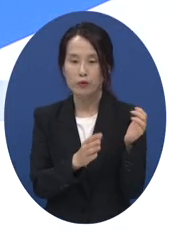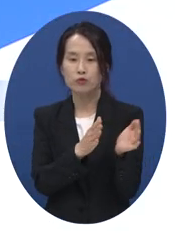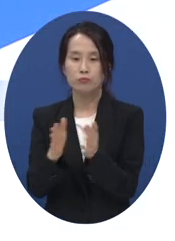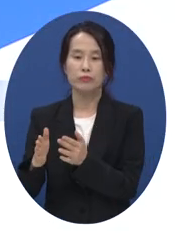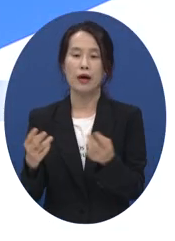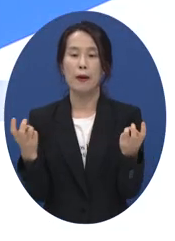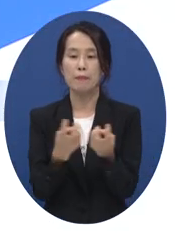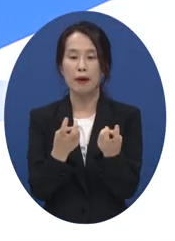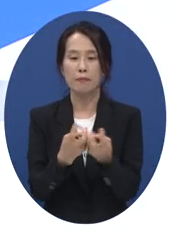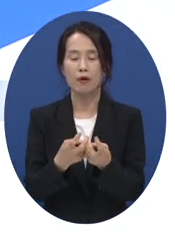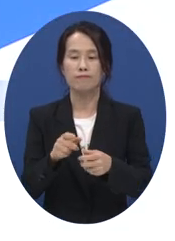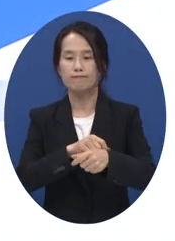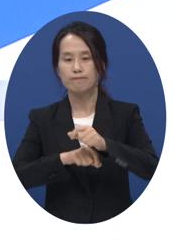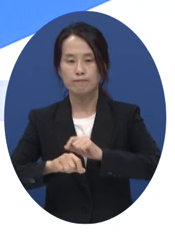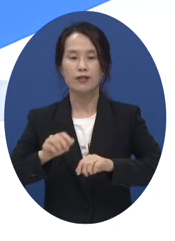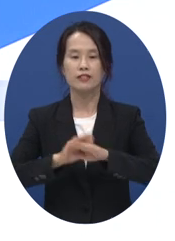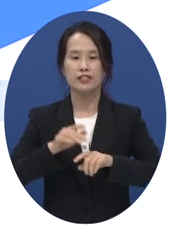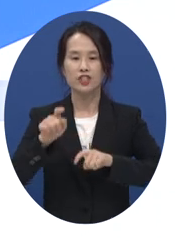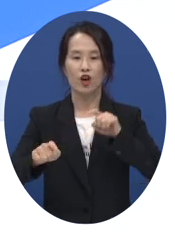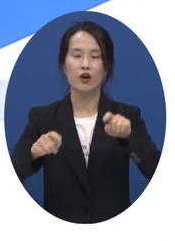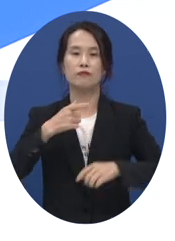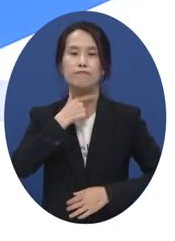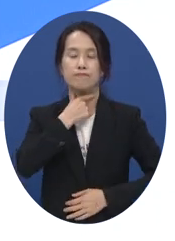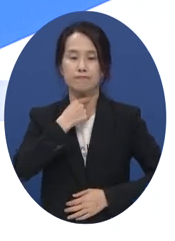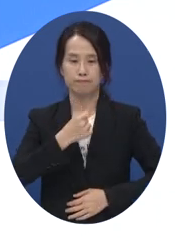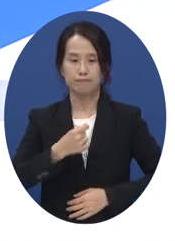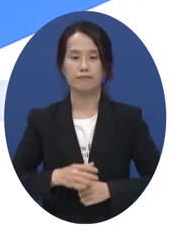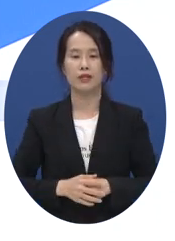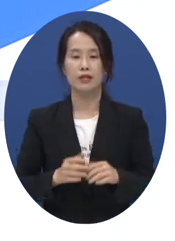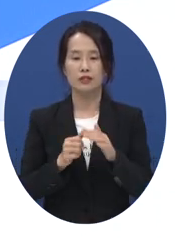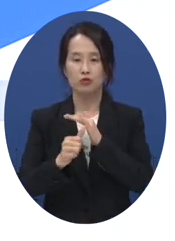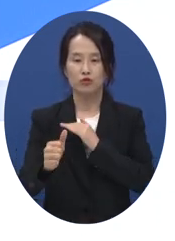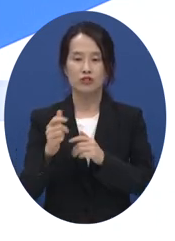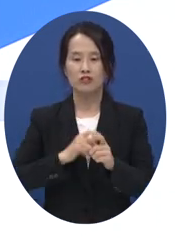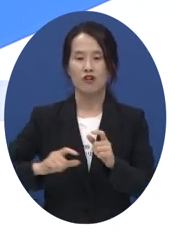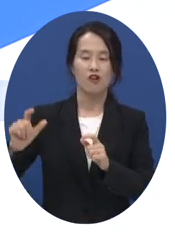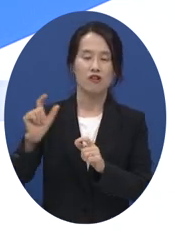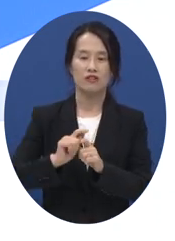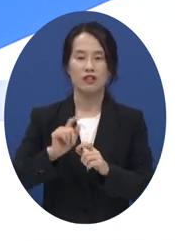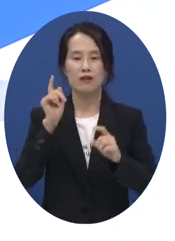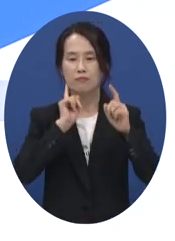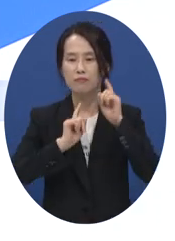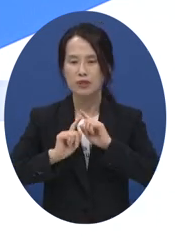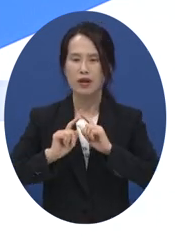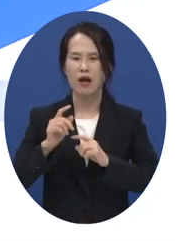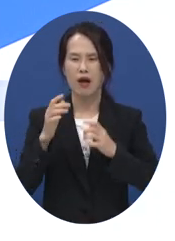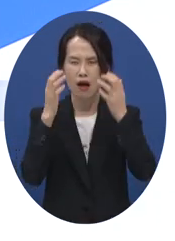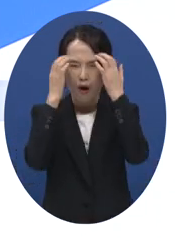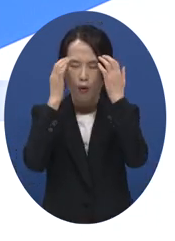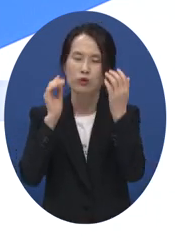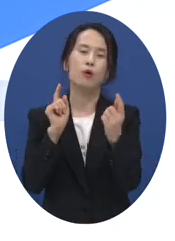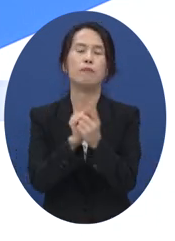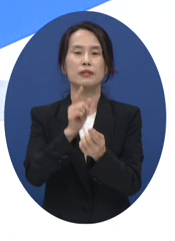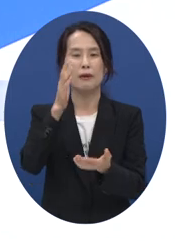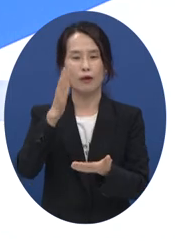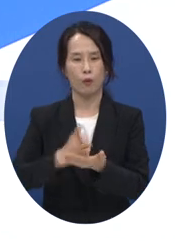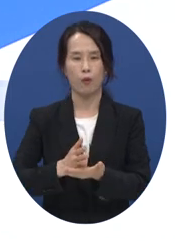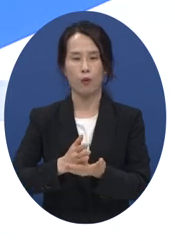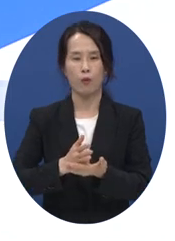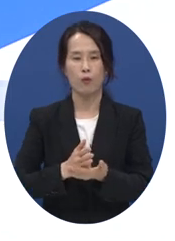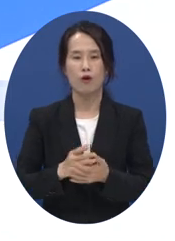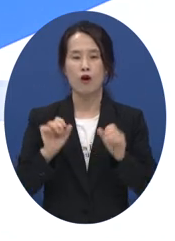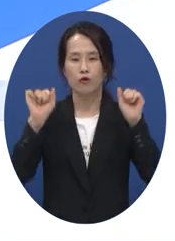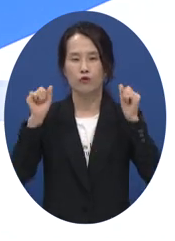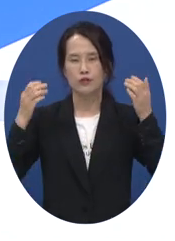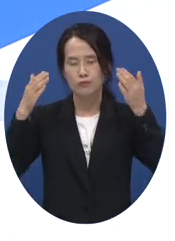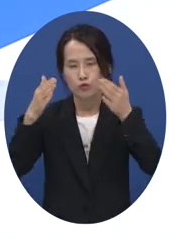개선 대책을 적극적으로 시행해 가겠습니다. 선수들이 더 이상 인권 침해의 고통을 겪지 않고